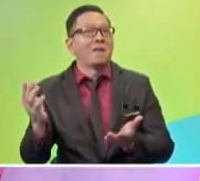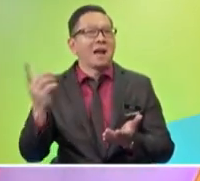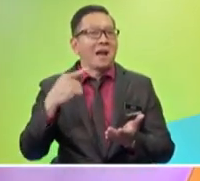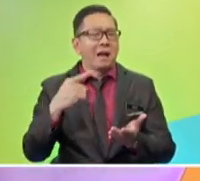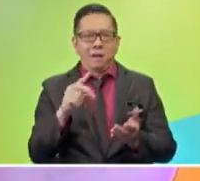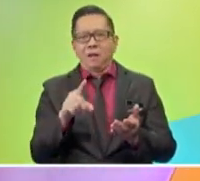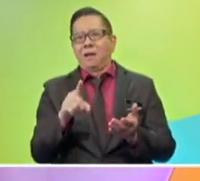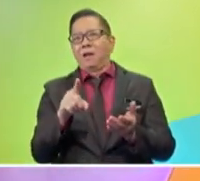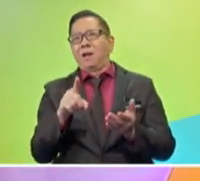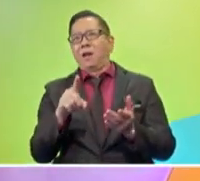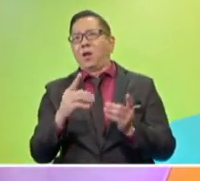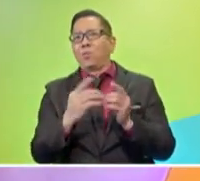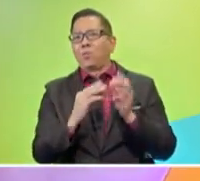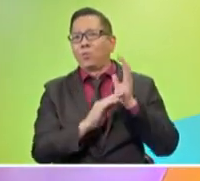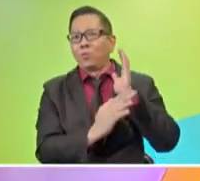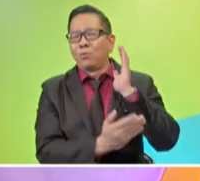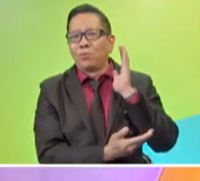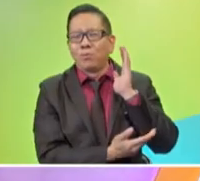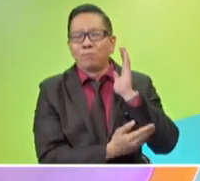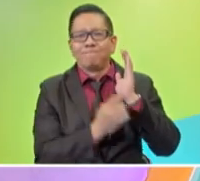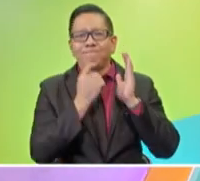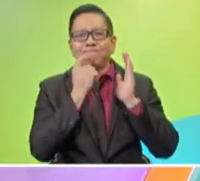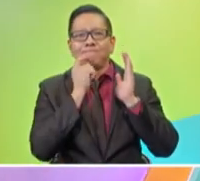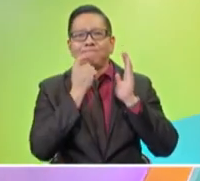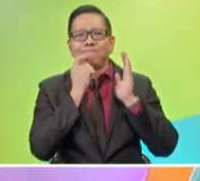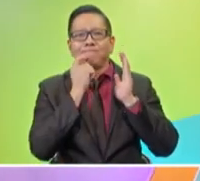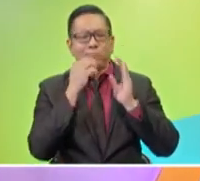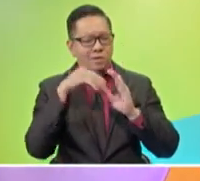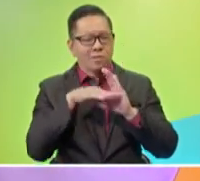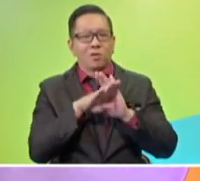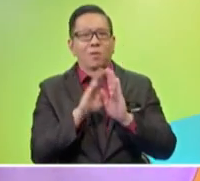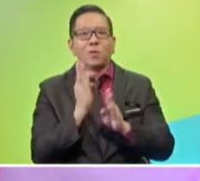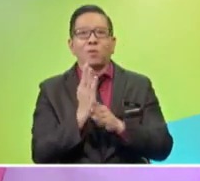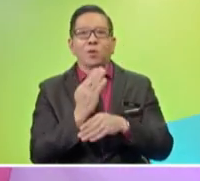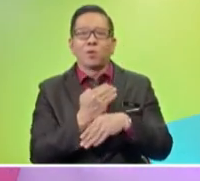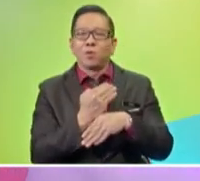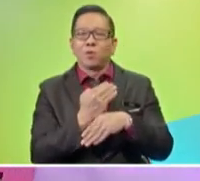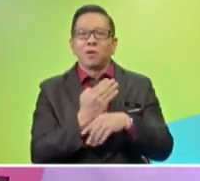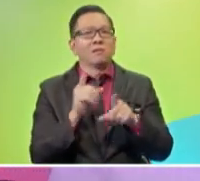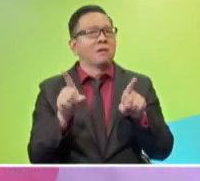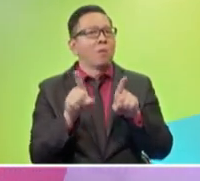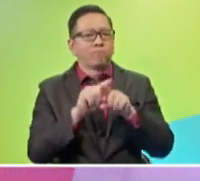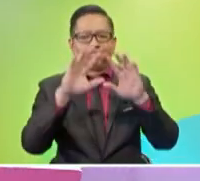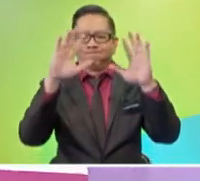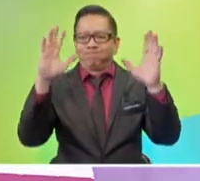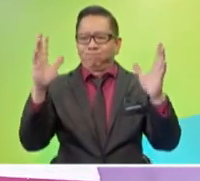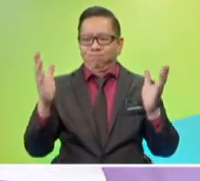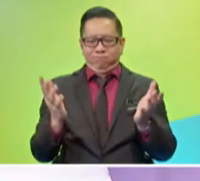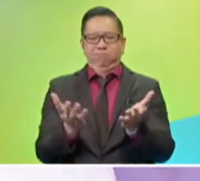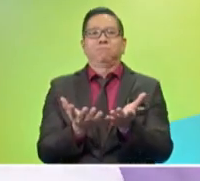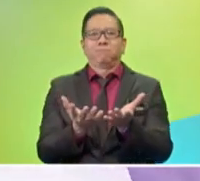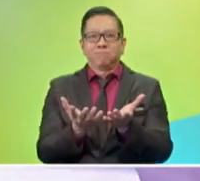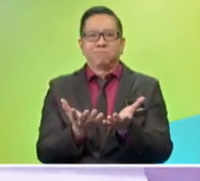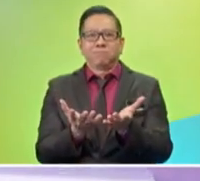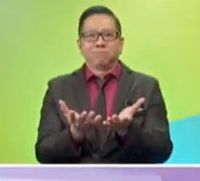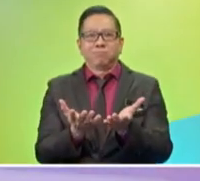Ha, dia bakul lah. Eh, dalam ni bentuk dia bulat sama macam yang Mira pegang ni.